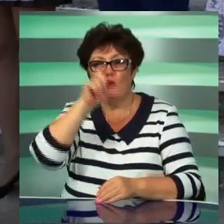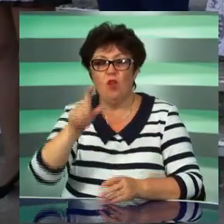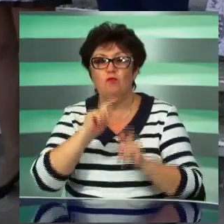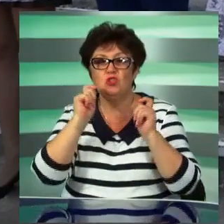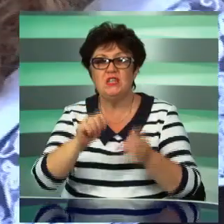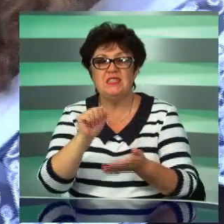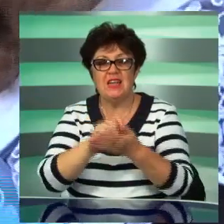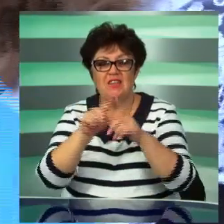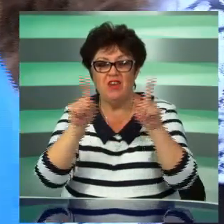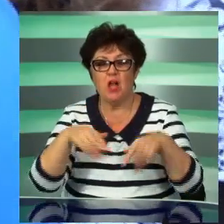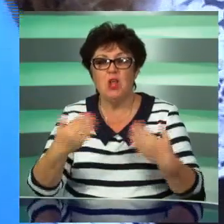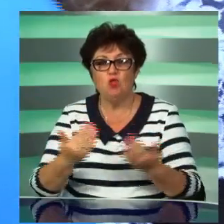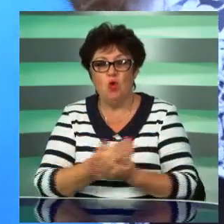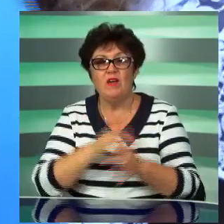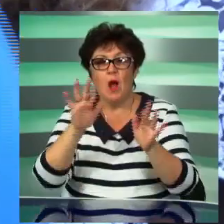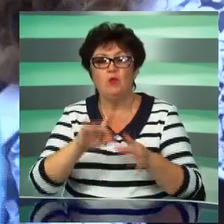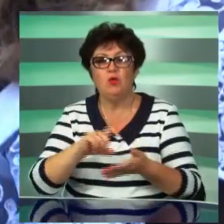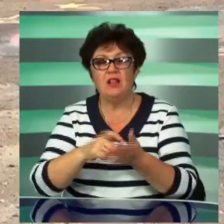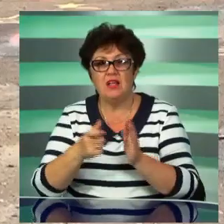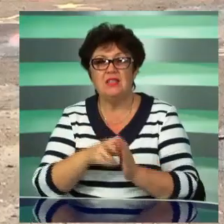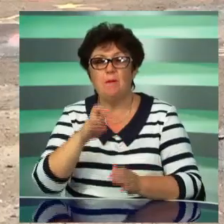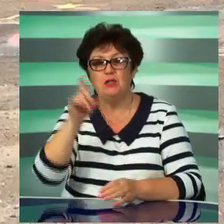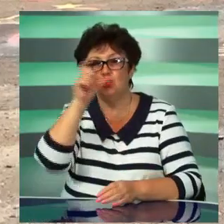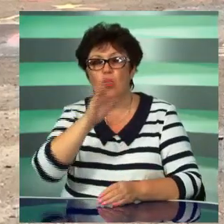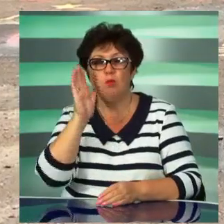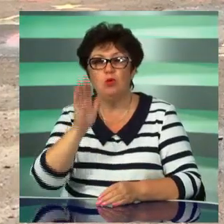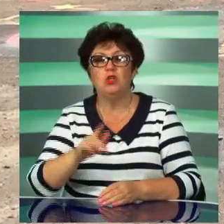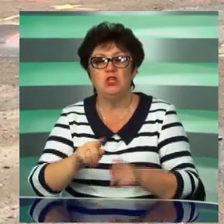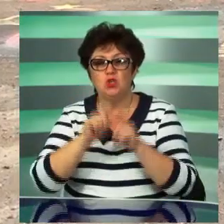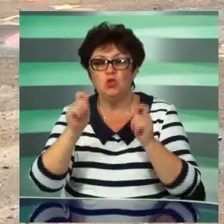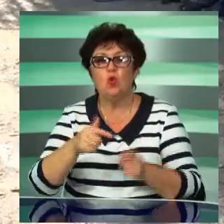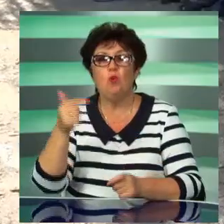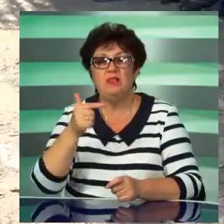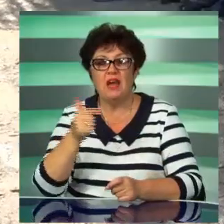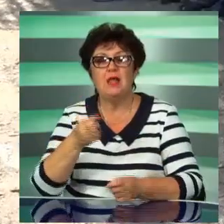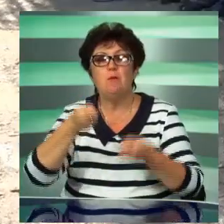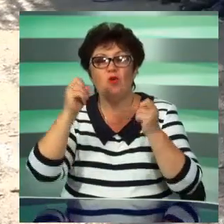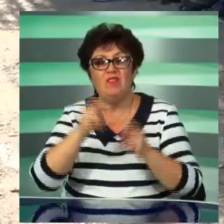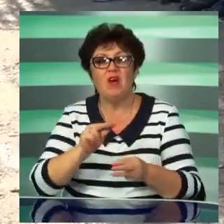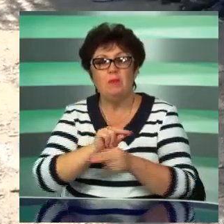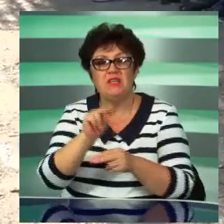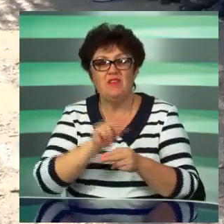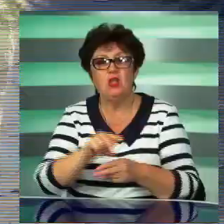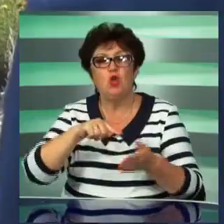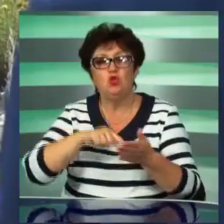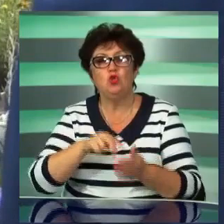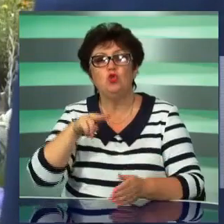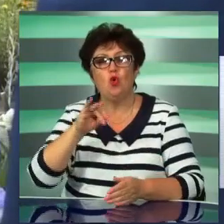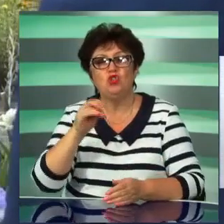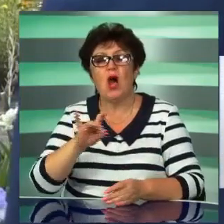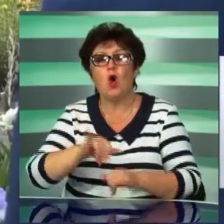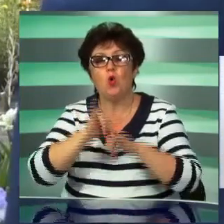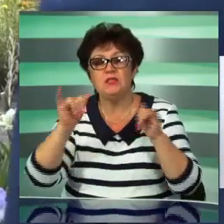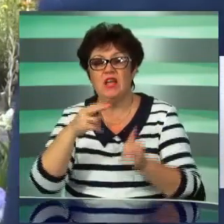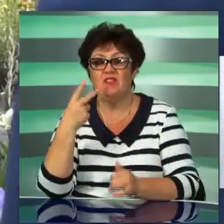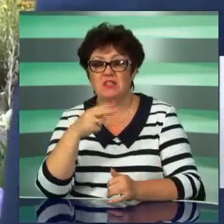вручили сертификат на новый компьютерный класс. На базе школы будет создан Центр гуманитарного и профильного образования «Точка роста». В 2020